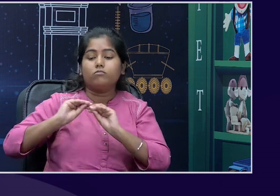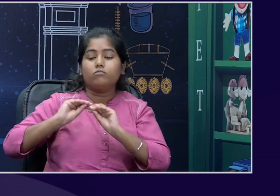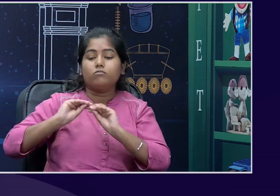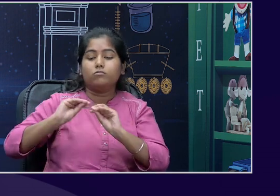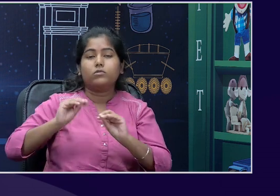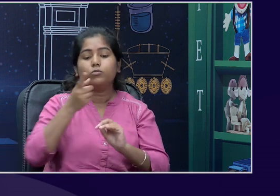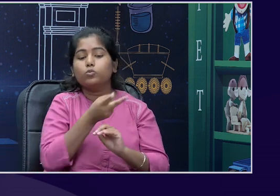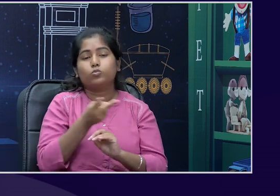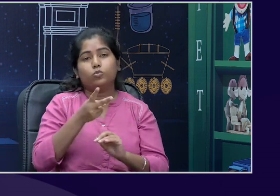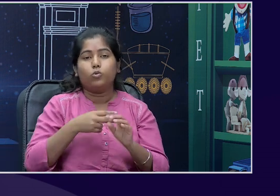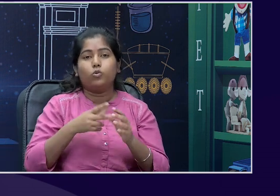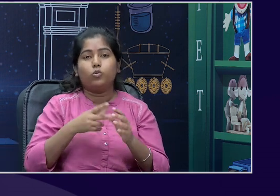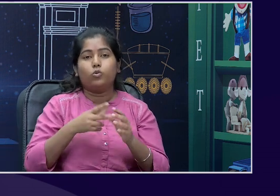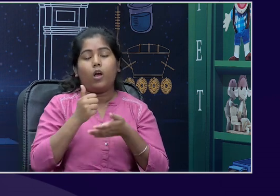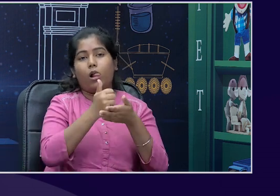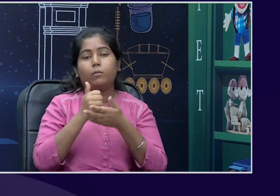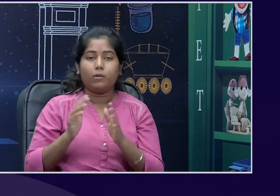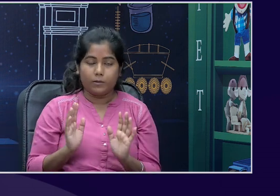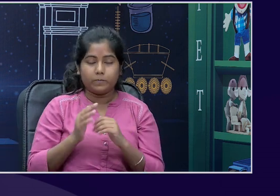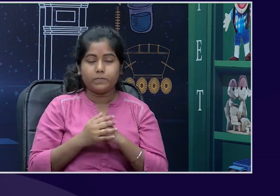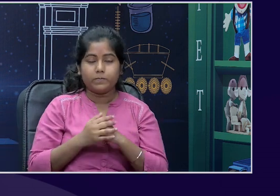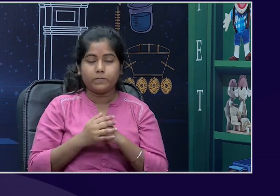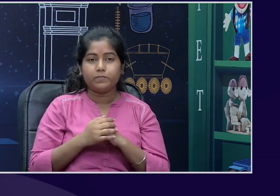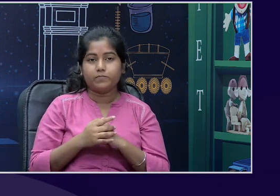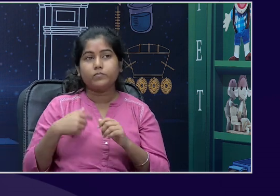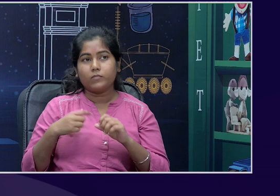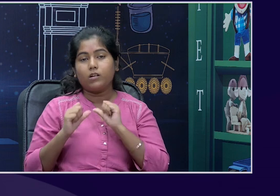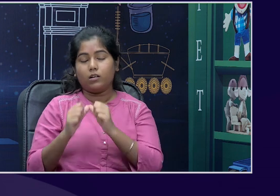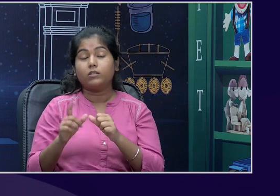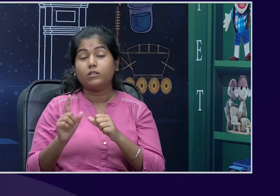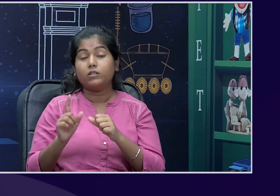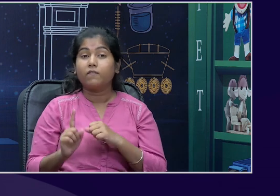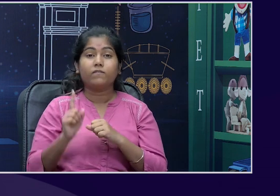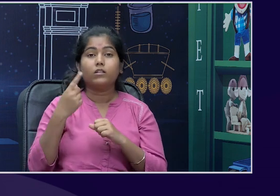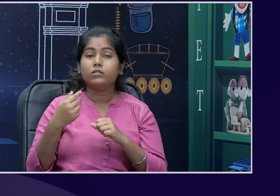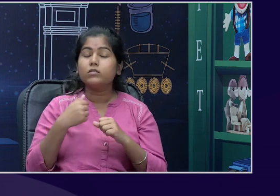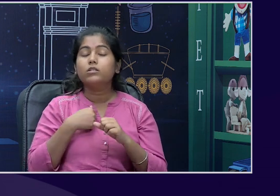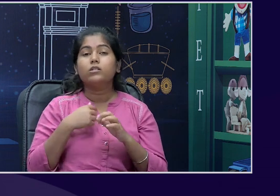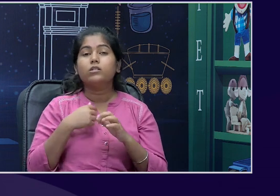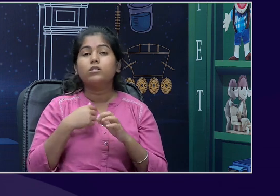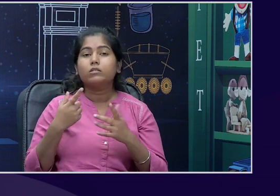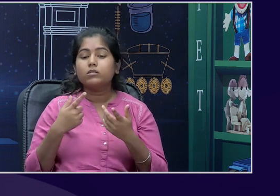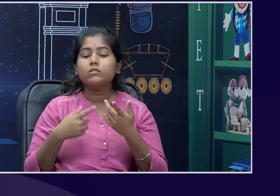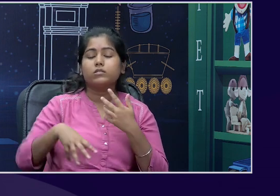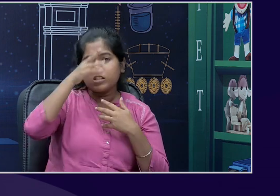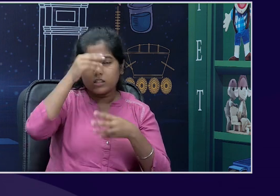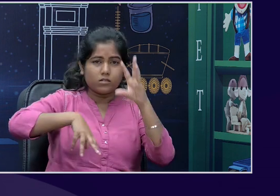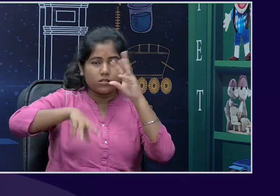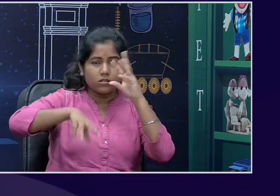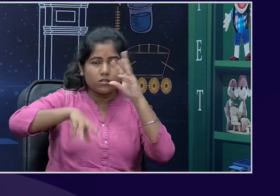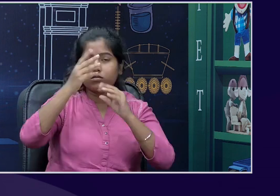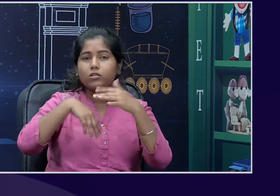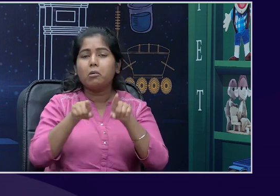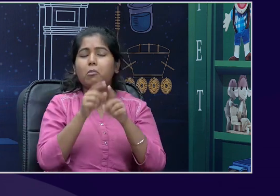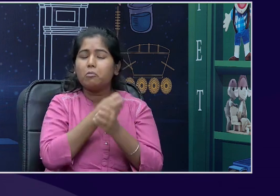अगर सीखने की बात करते हैं, हम पहले लर्निंग से आते हैं कि लर्निंग के लिए बहुत सारे हमारे ऐप्स हैं, बहुत से हमारे सॉफ्टवेयर